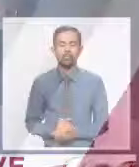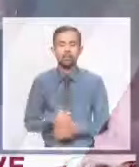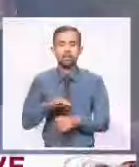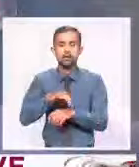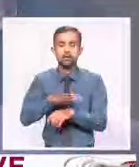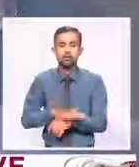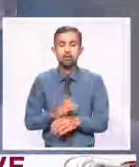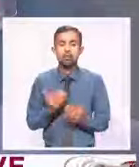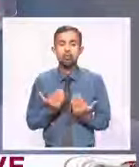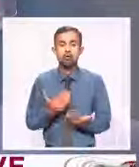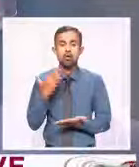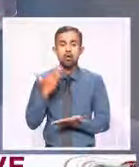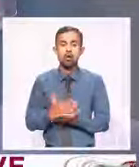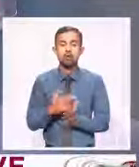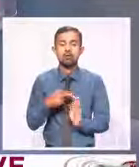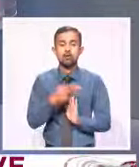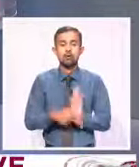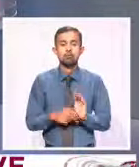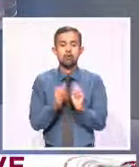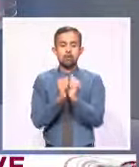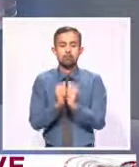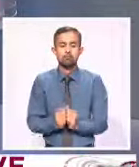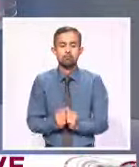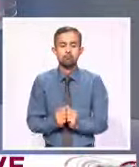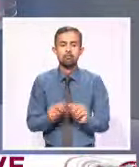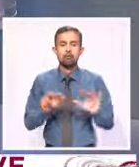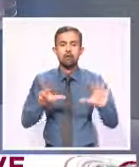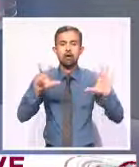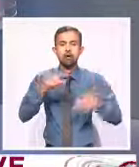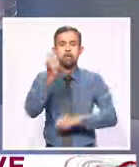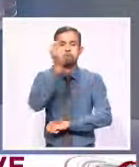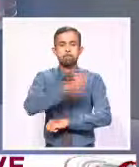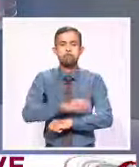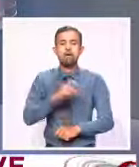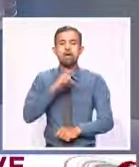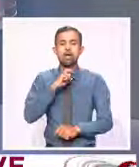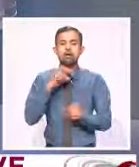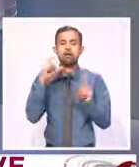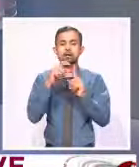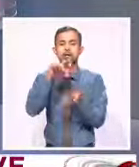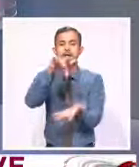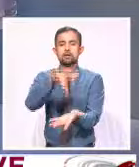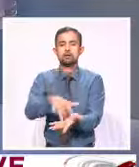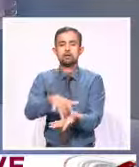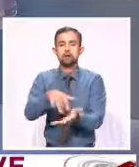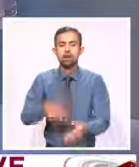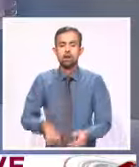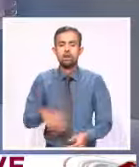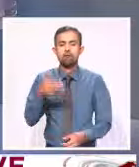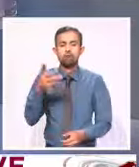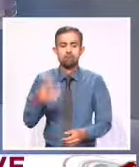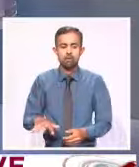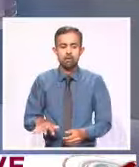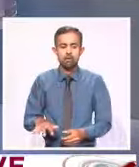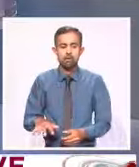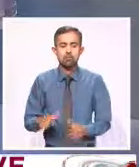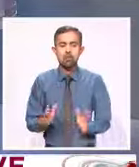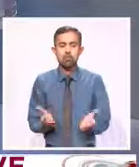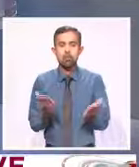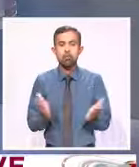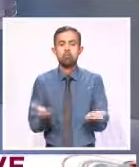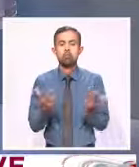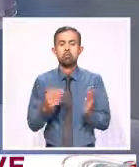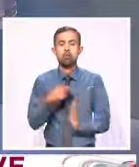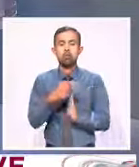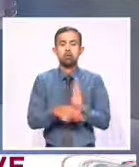ඩෙංගු මදුරුවන් බෝවීම වැළැක්වීමේ ජාතික ක්‍රියාන්විතයේ 8 අදියර කෑගල්ල දිස්ත්‍රික්කයේ කේන්ද්‍ර කරගනිමින් අද පැවැත්වුණා. මෙය ක්‍රියාත්මක